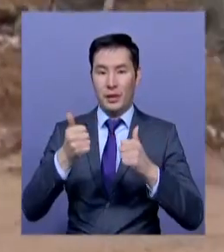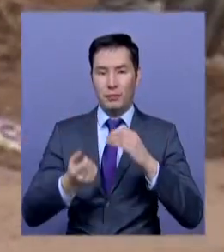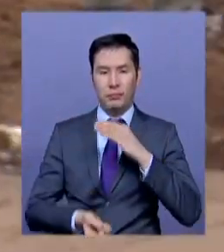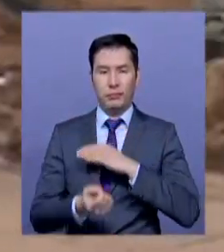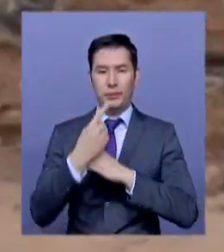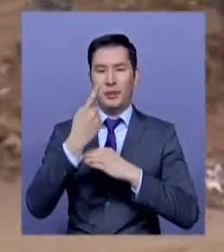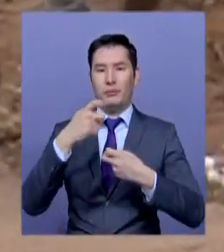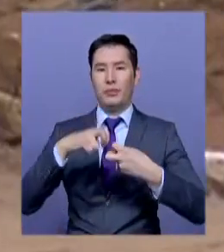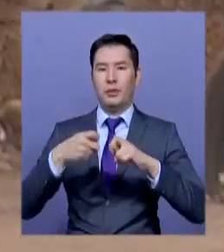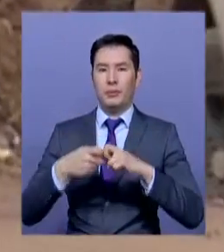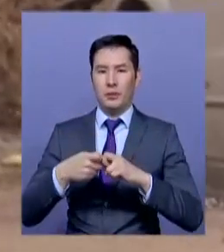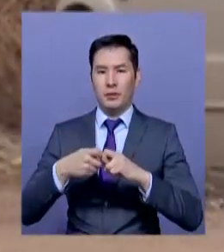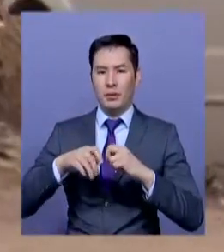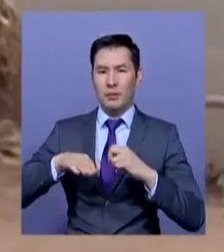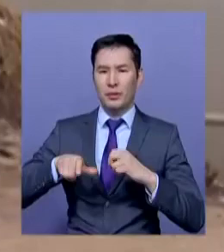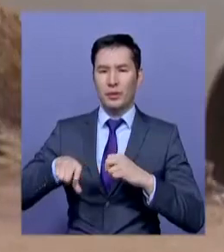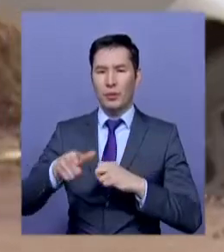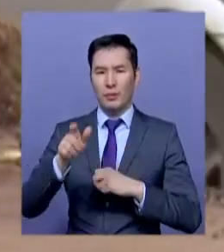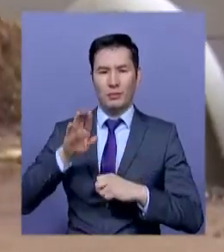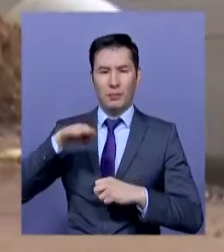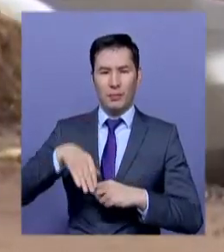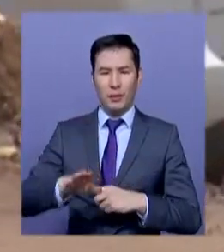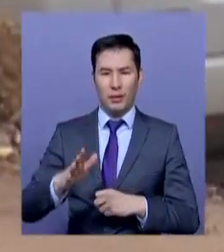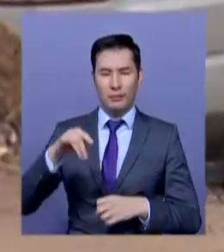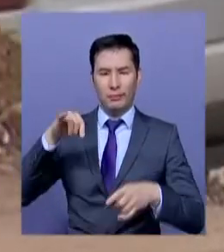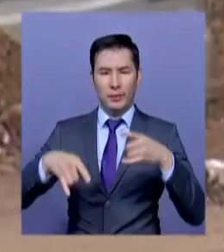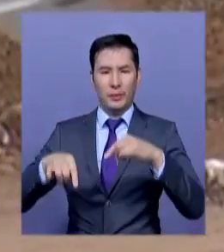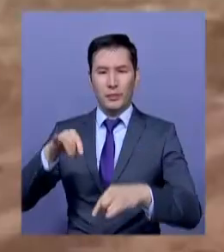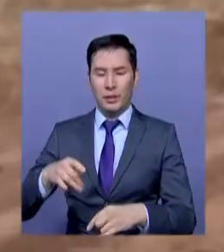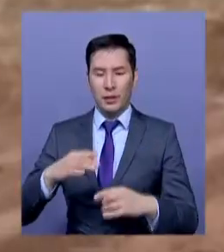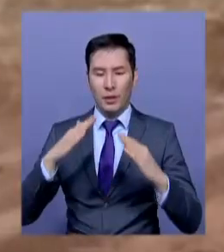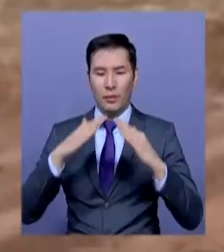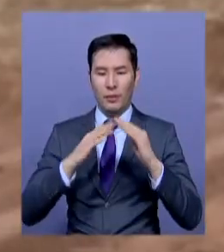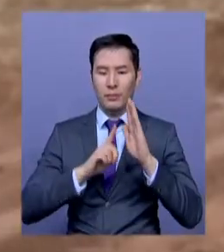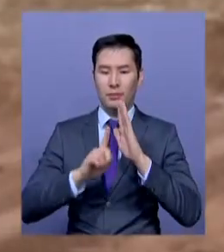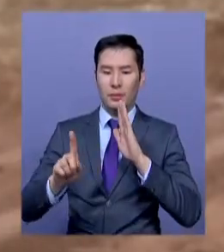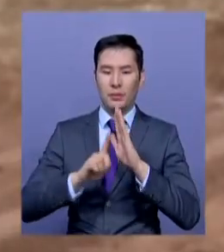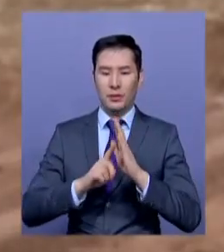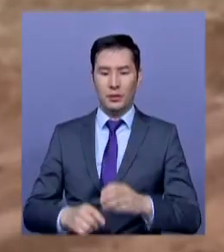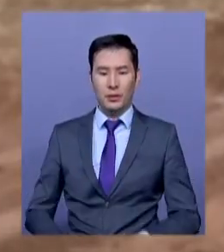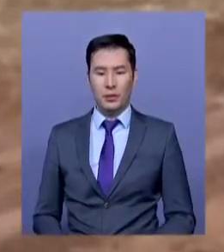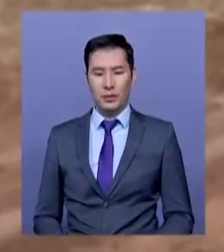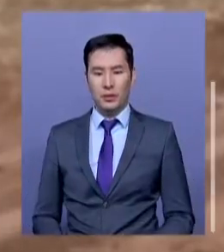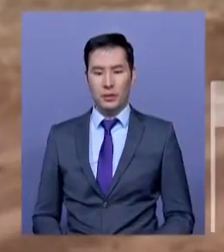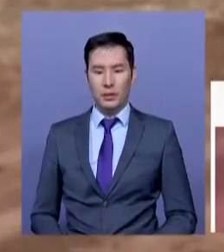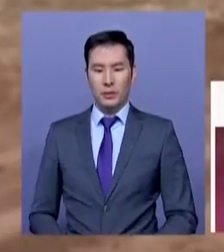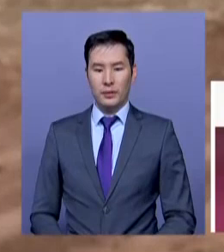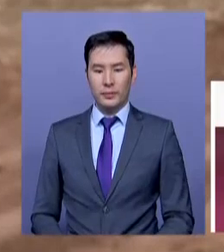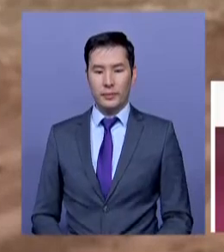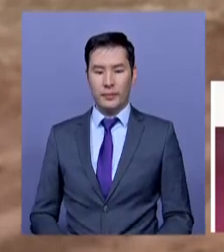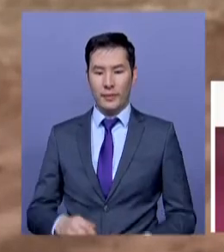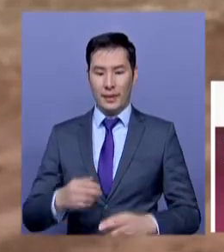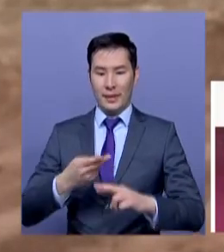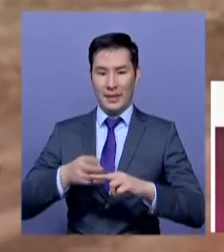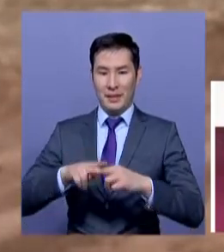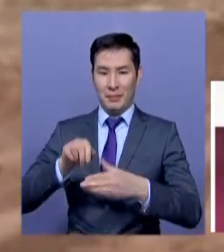тап болды. Қазылған ормен ойық шұңқырлардан үйге кіріп шығу мүмкін емес дейді. Из-за этой дороги нам не открывают наши паркинги. Мына жолдың